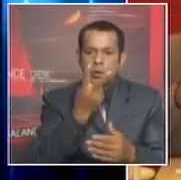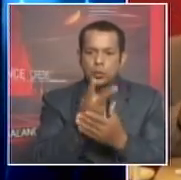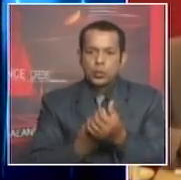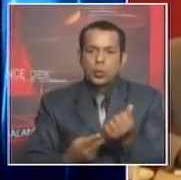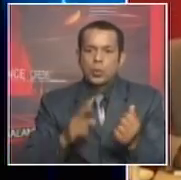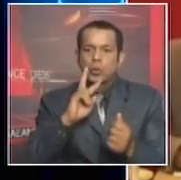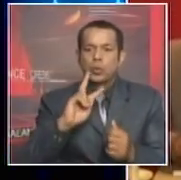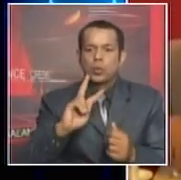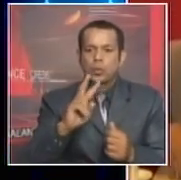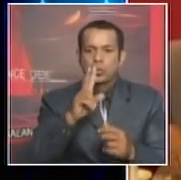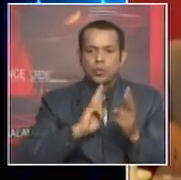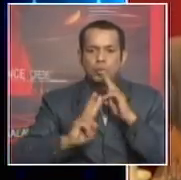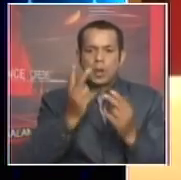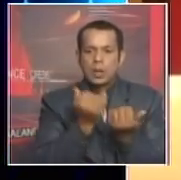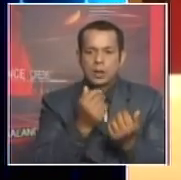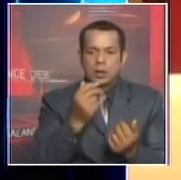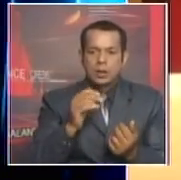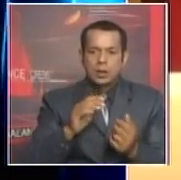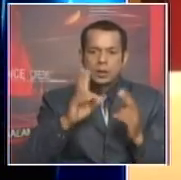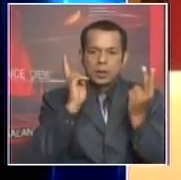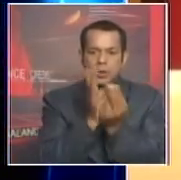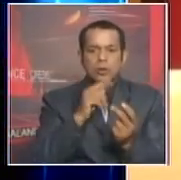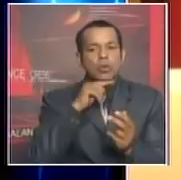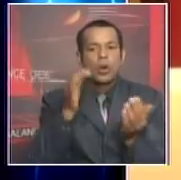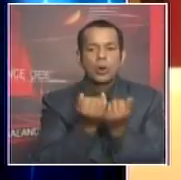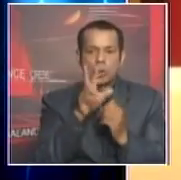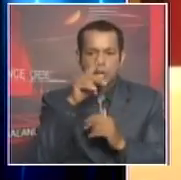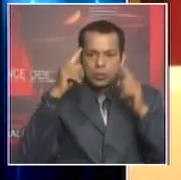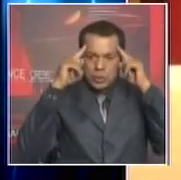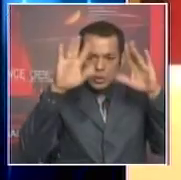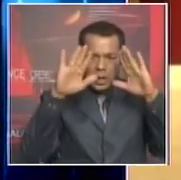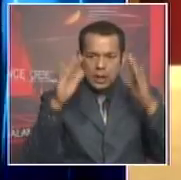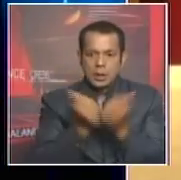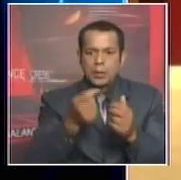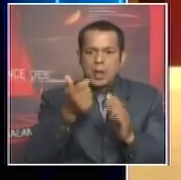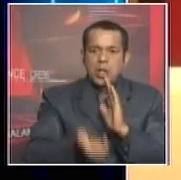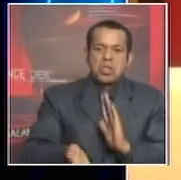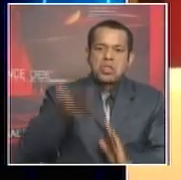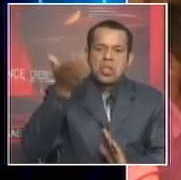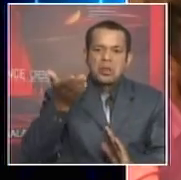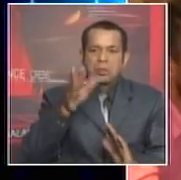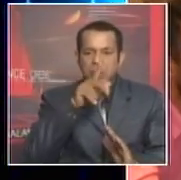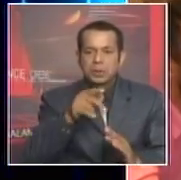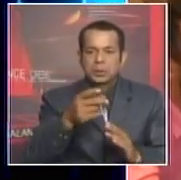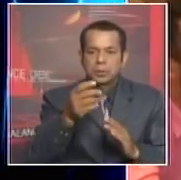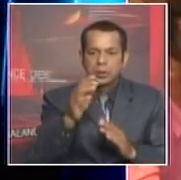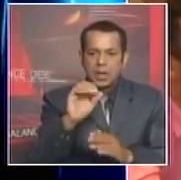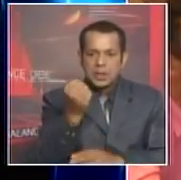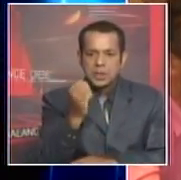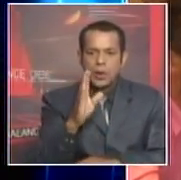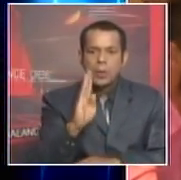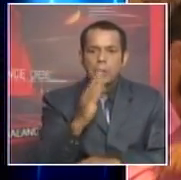कुरा गर्ने गरेको भन्दै त्यसो नगर्न चेतावनी दिनुभएको हो। पैसा धेरै भयो राष्ट्र ब्याङ्कले लिइदिनु पर्यो